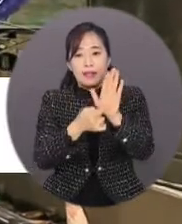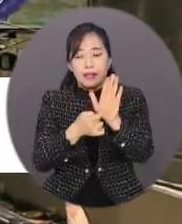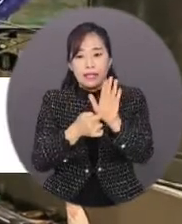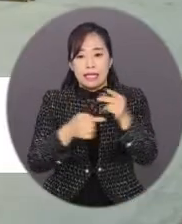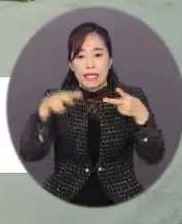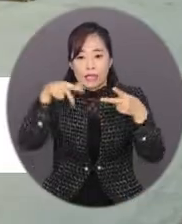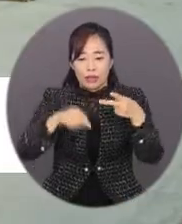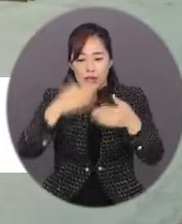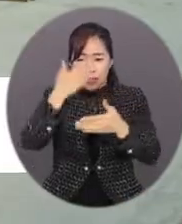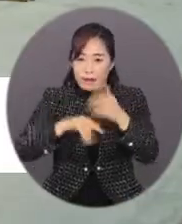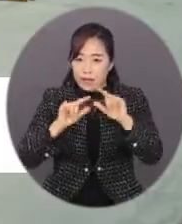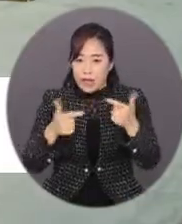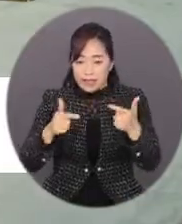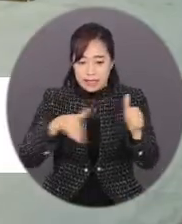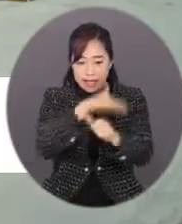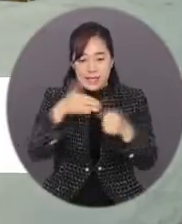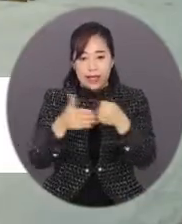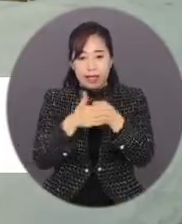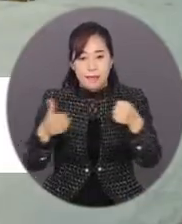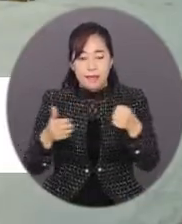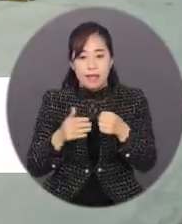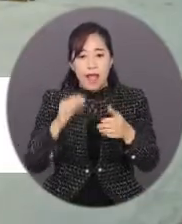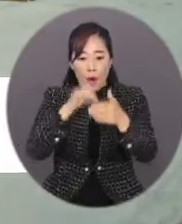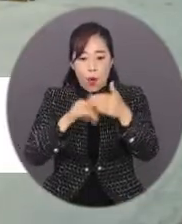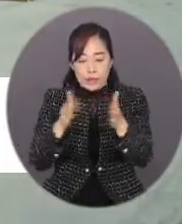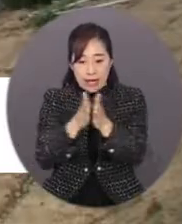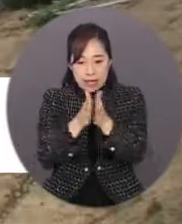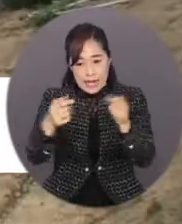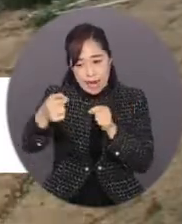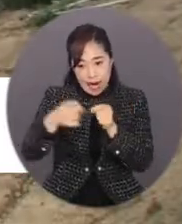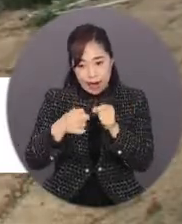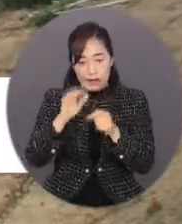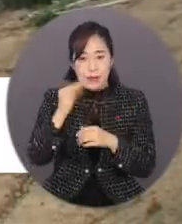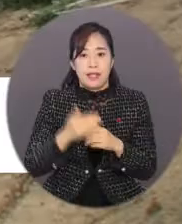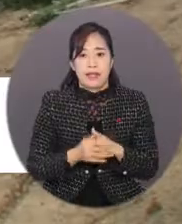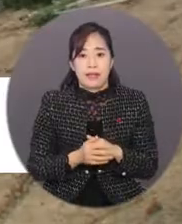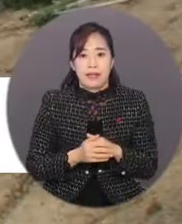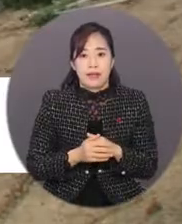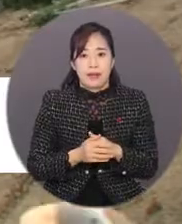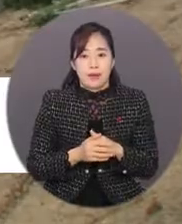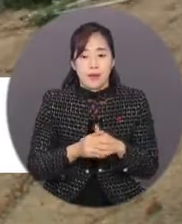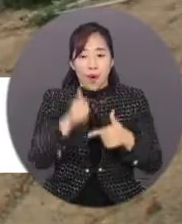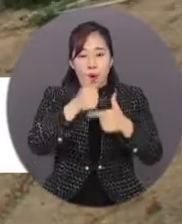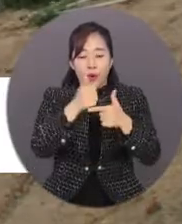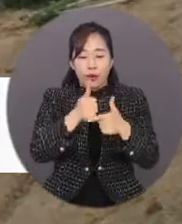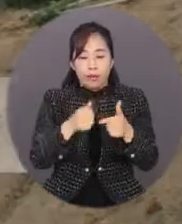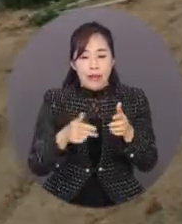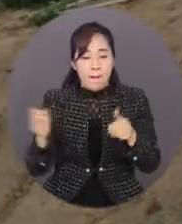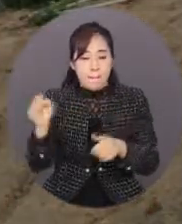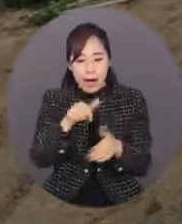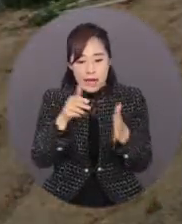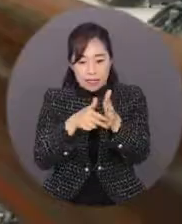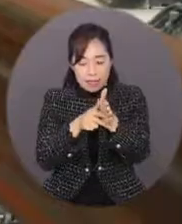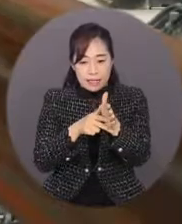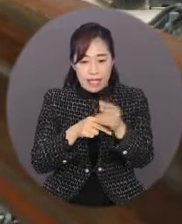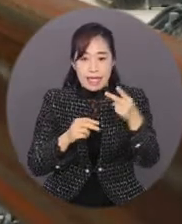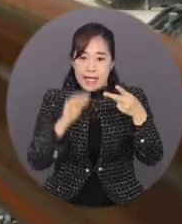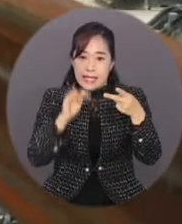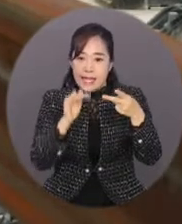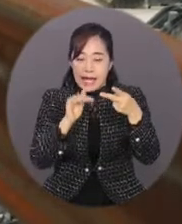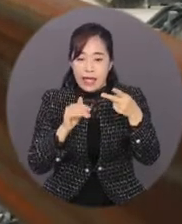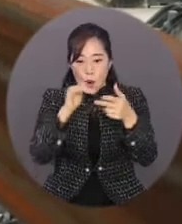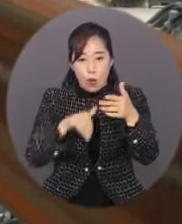채 남지 않은 상황이어서 착공식이 임박한 것으로 보입니다. 호남고속철 2단계 사업은